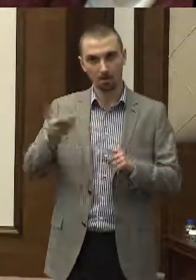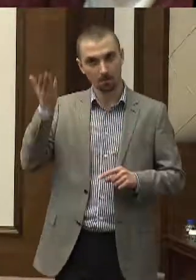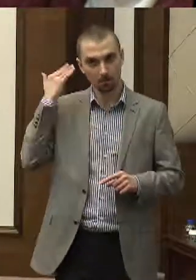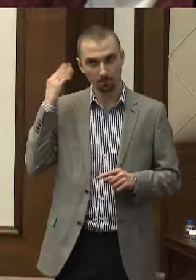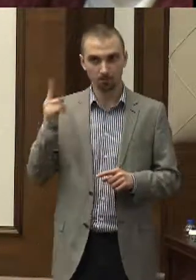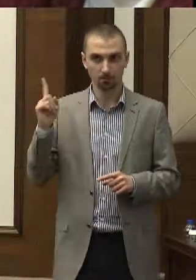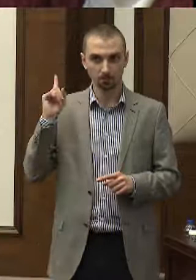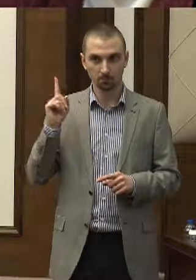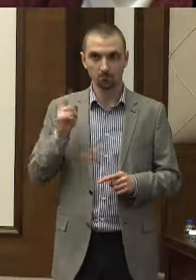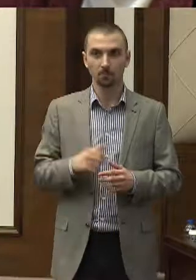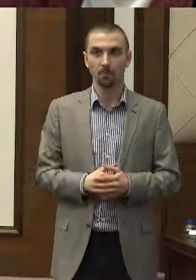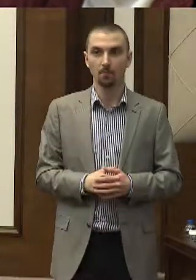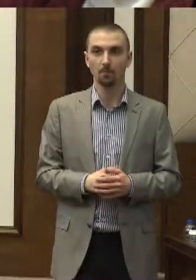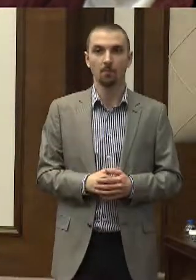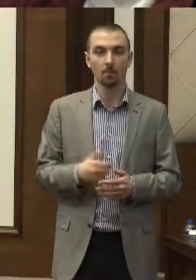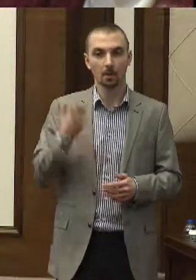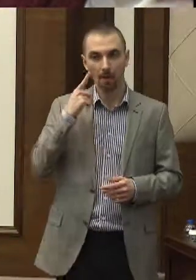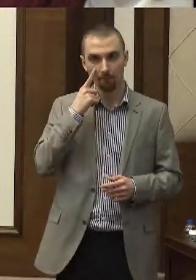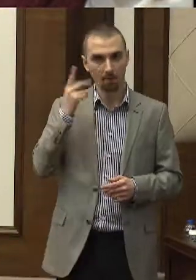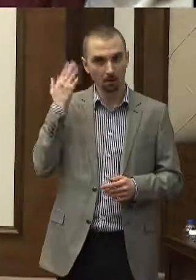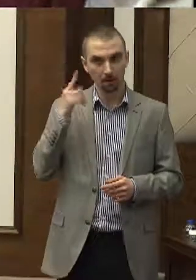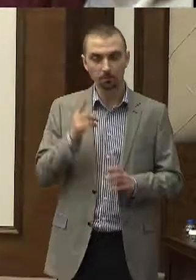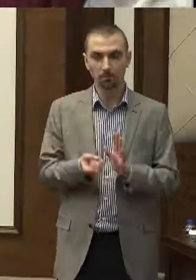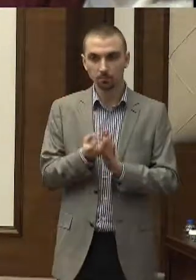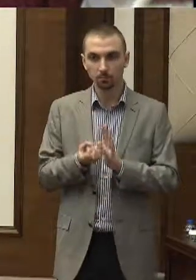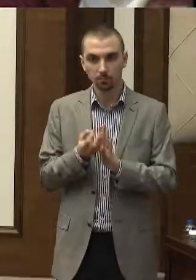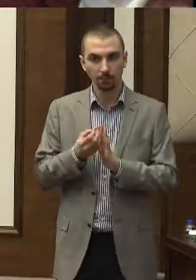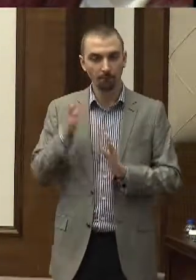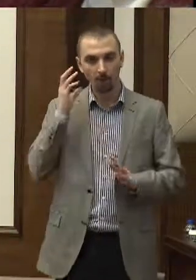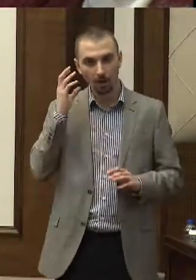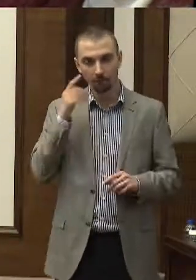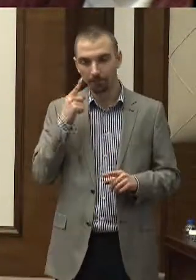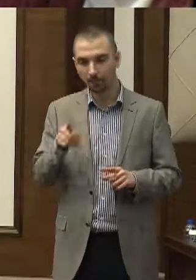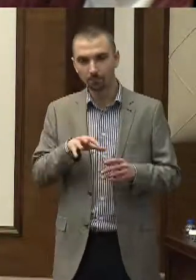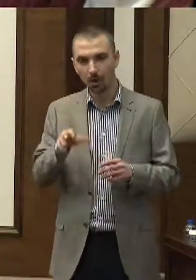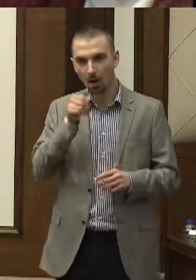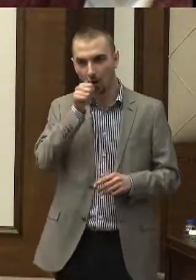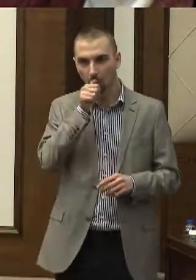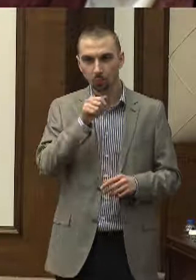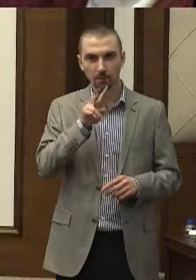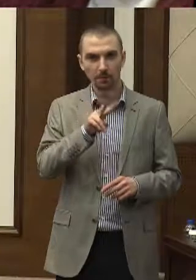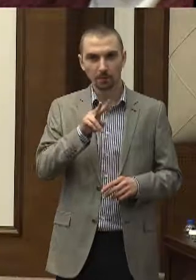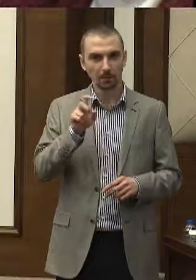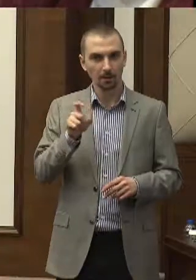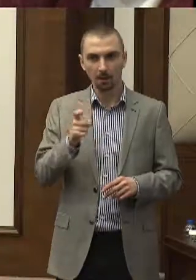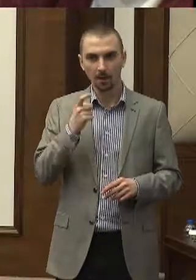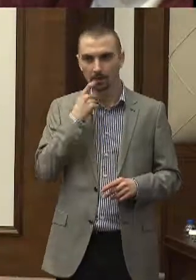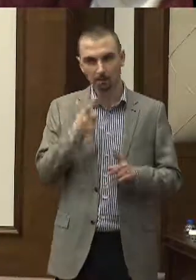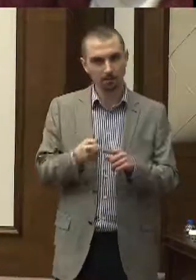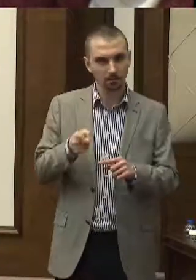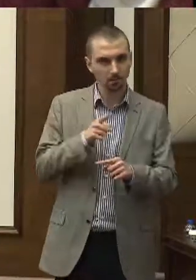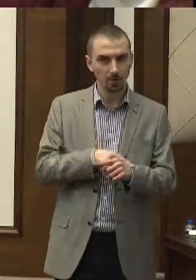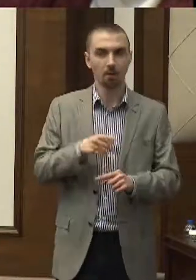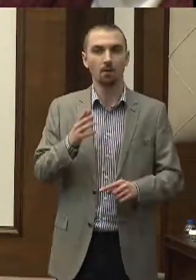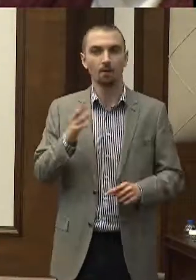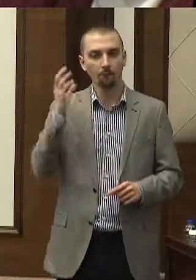Osmanlı'da. Tabii tabii. Osmanlı Devleti'nde kurulan bütün Osmanlı 600 küsür senelik, 624 senelik Osmanlı'da